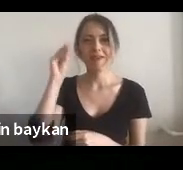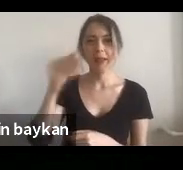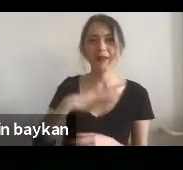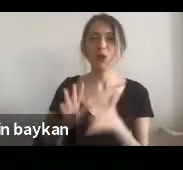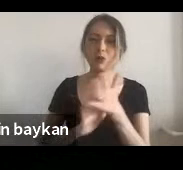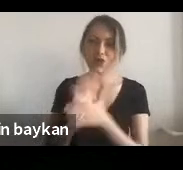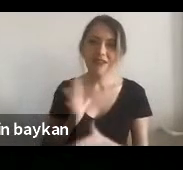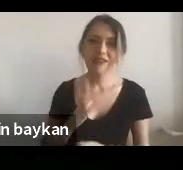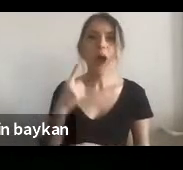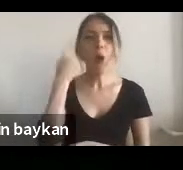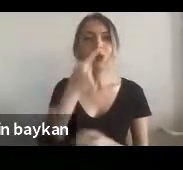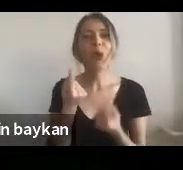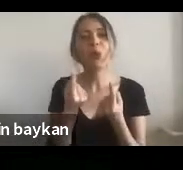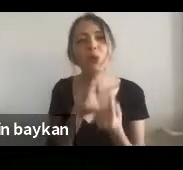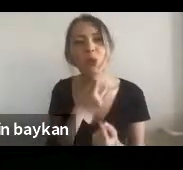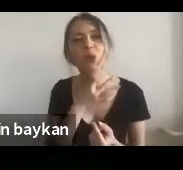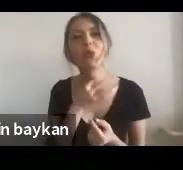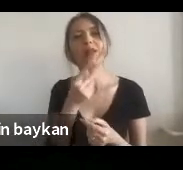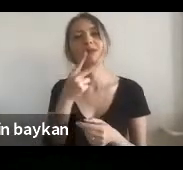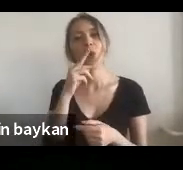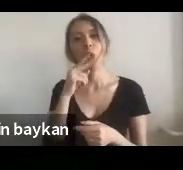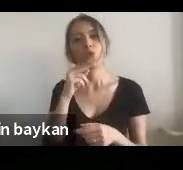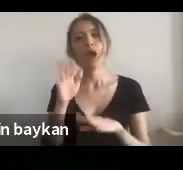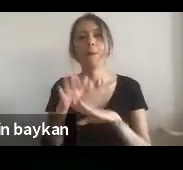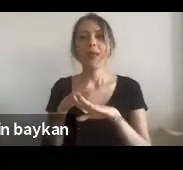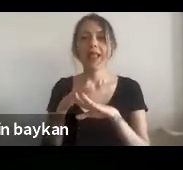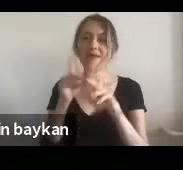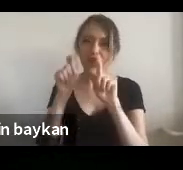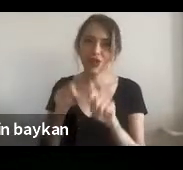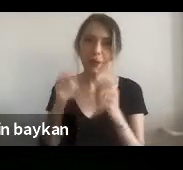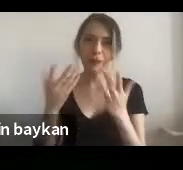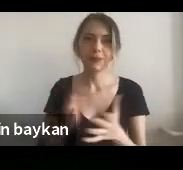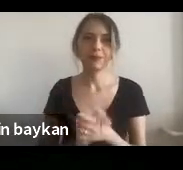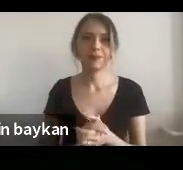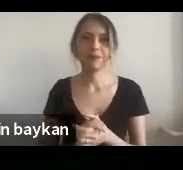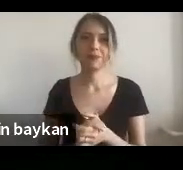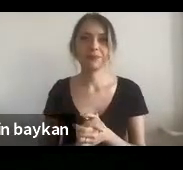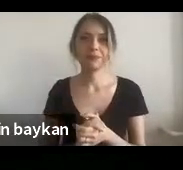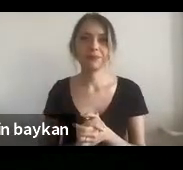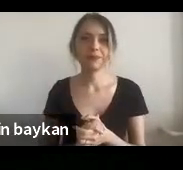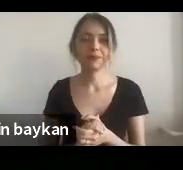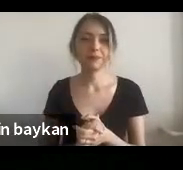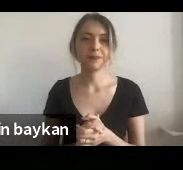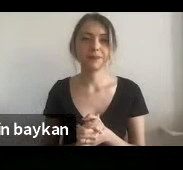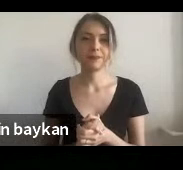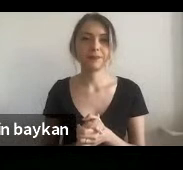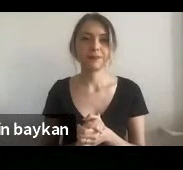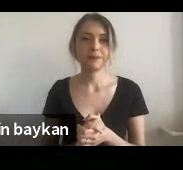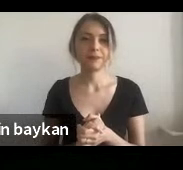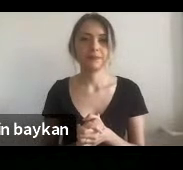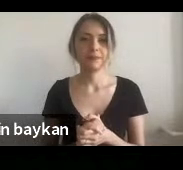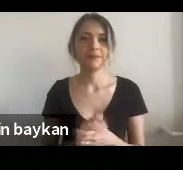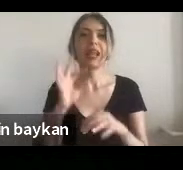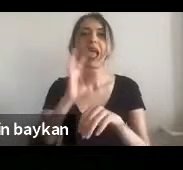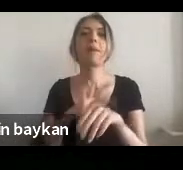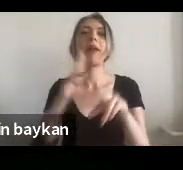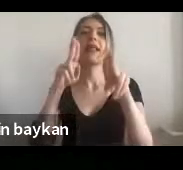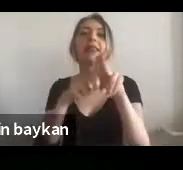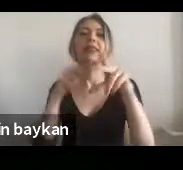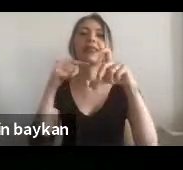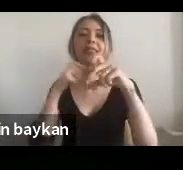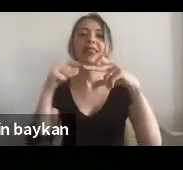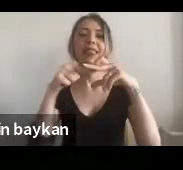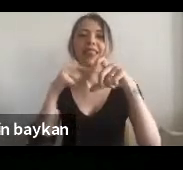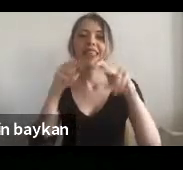hatırlarlarsa çok sevinirim. Hemen sözü bu çerçevede Kerem Altıparmak,